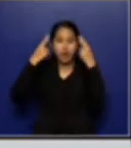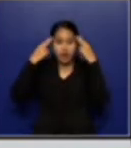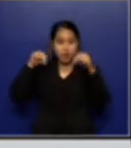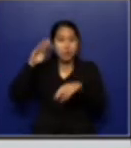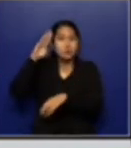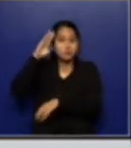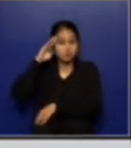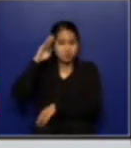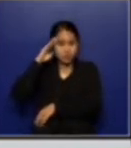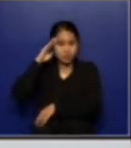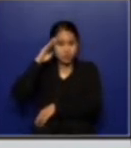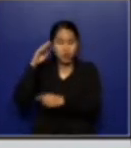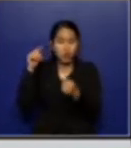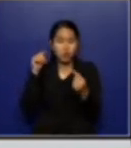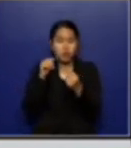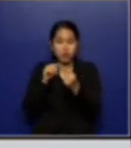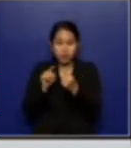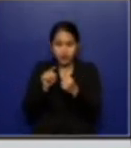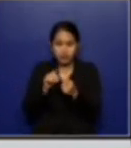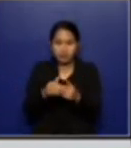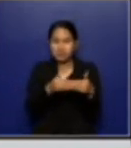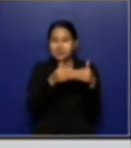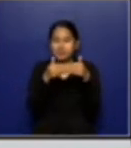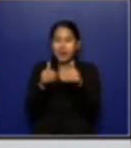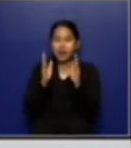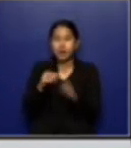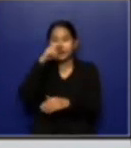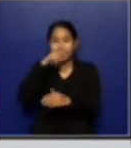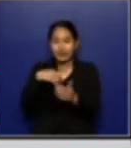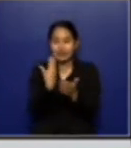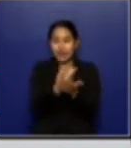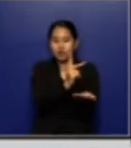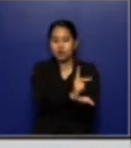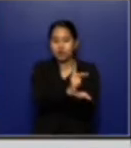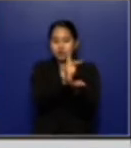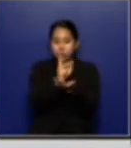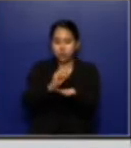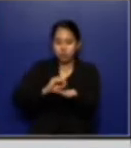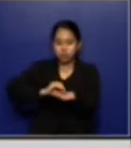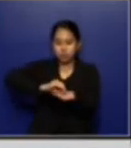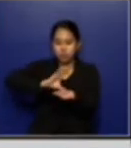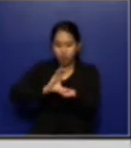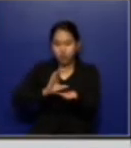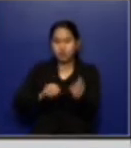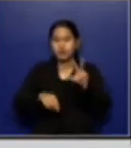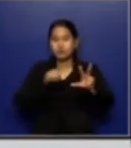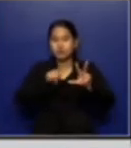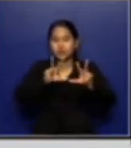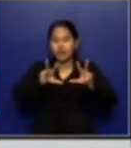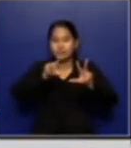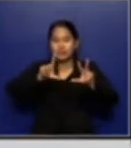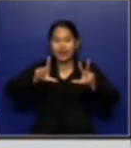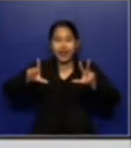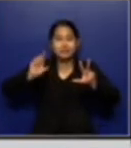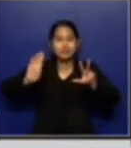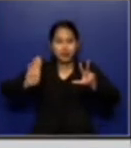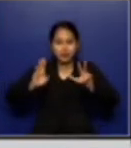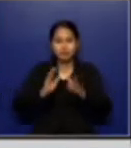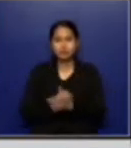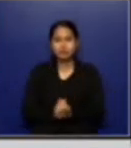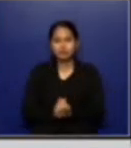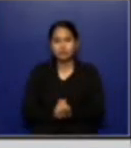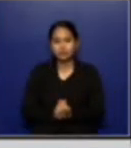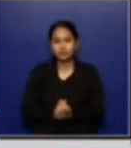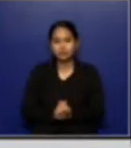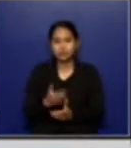านำพาพี่น้องประชาชนคนไทยกู้เงินมาแล้วสูงถึง 3.3 ล้านล้านบาท